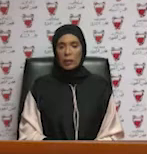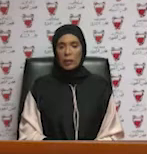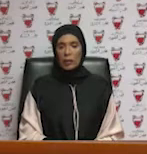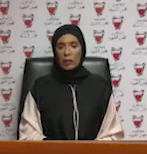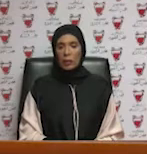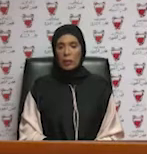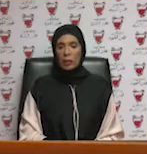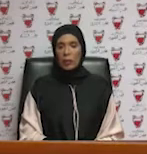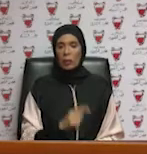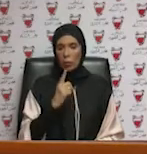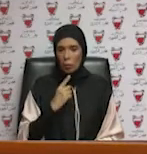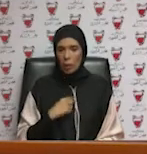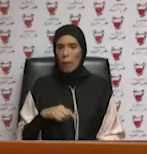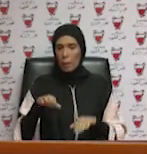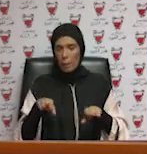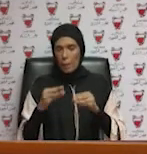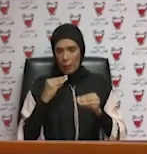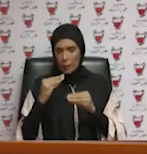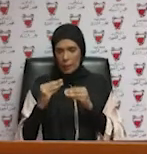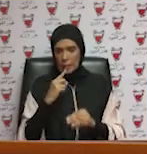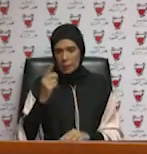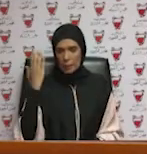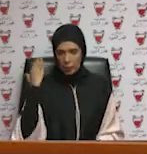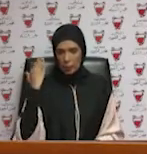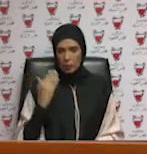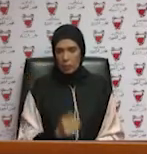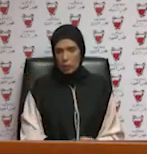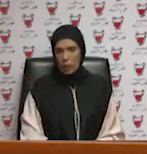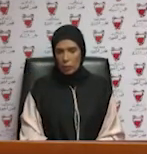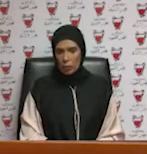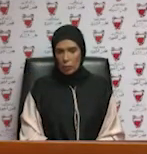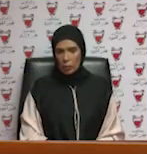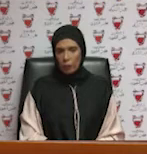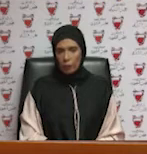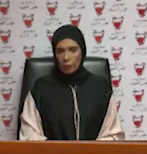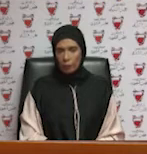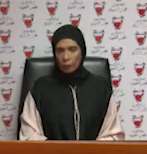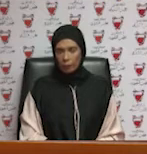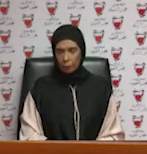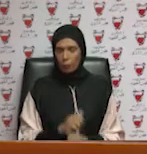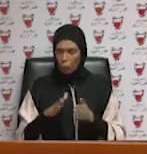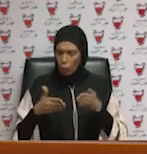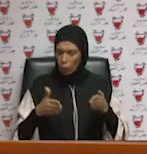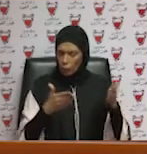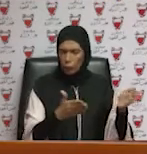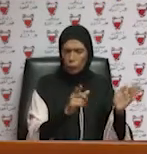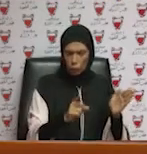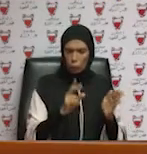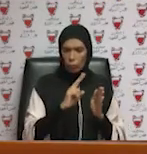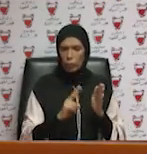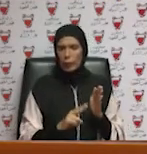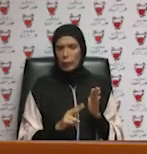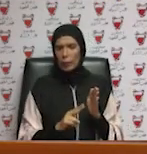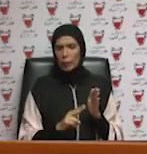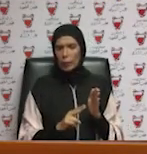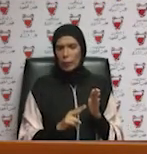يعكس رغبة مجلس الشورى في الدور الماضي بالضبط، والمضابط لو نرجع عليها تحدد هذا الشيء. الاختلاف